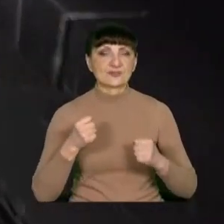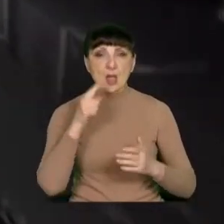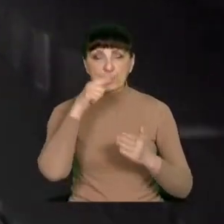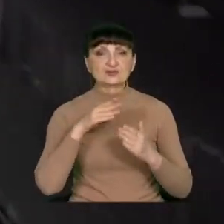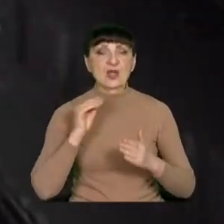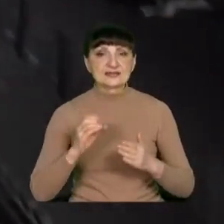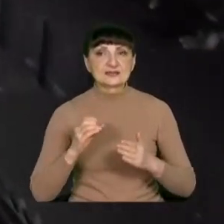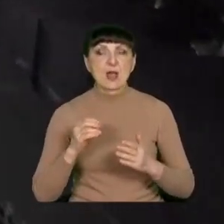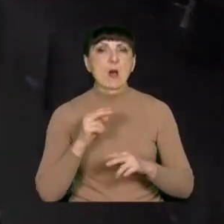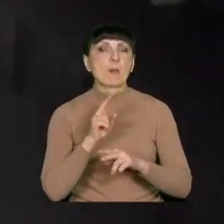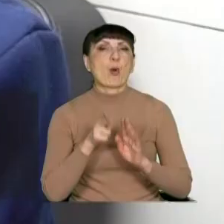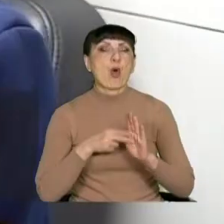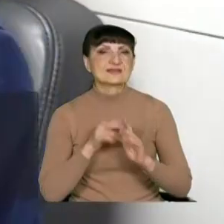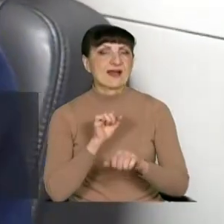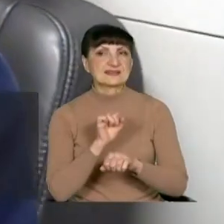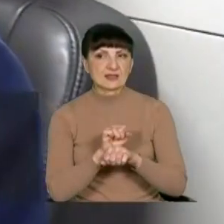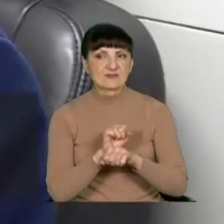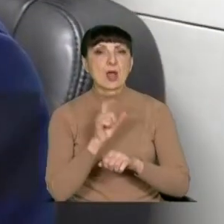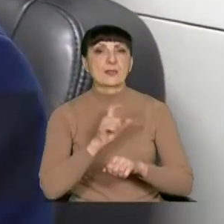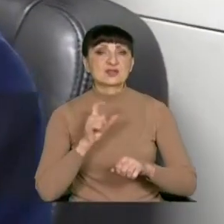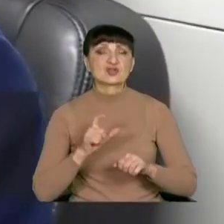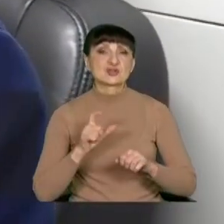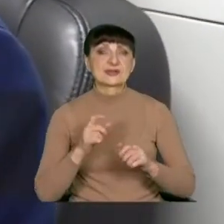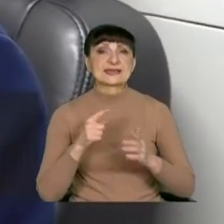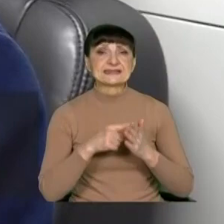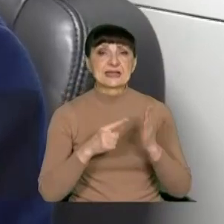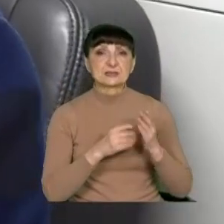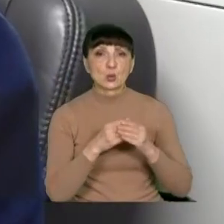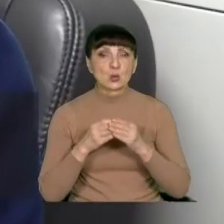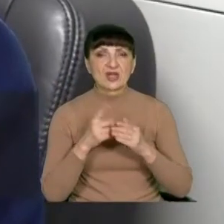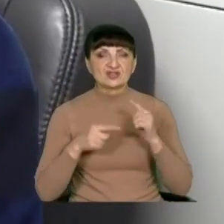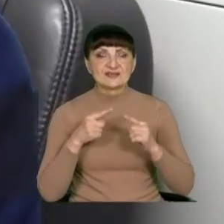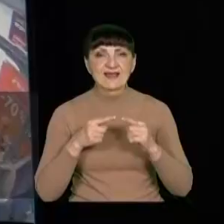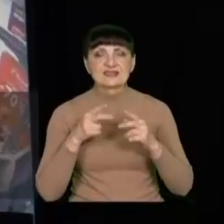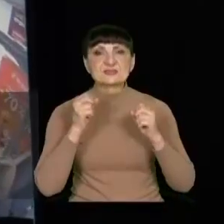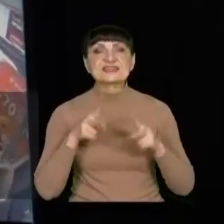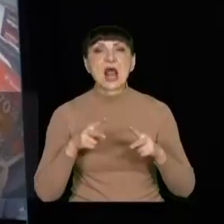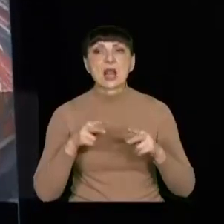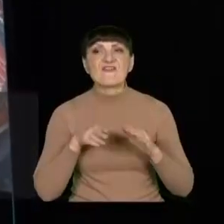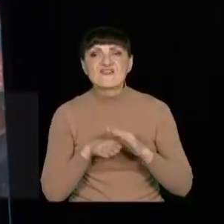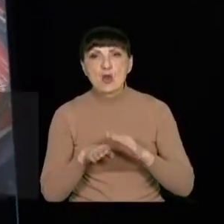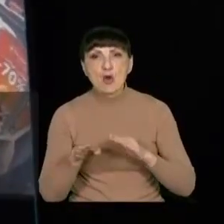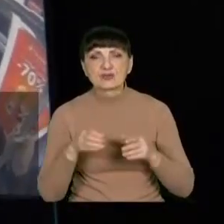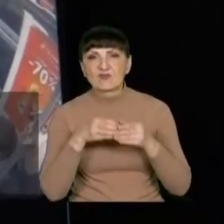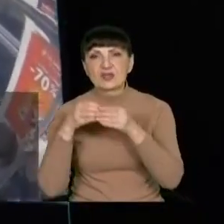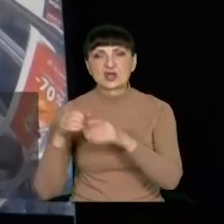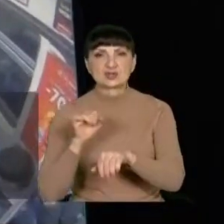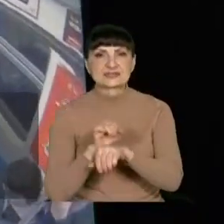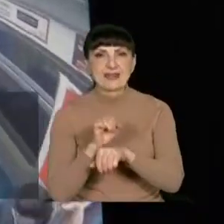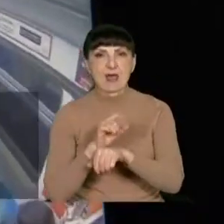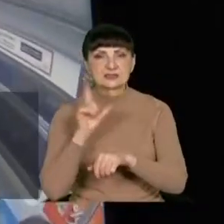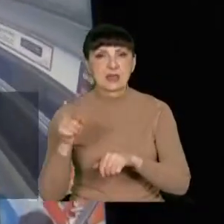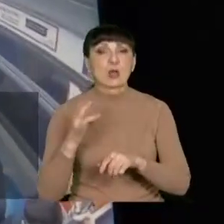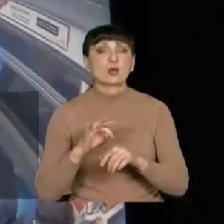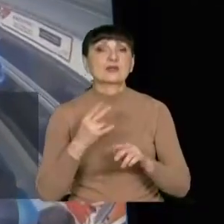поезда полностью останавливаются, пассажиры делятся по группам, и через аварийный выход машинист направляет их к ближайшей станции. Но